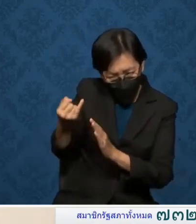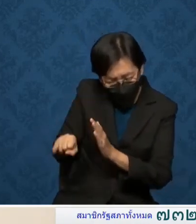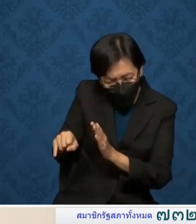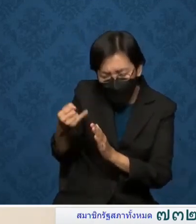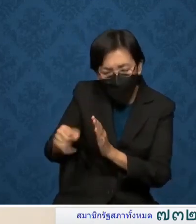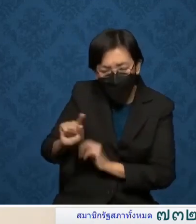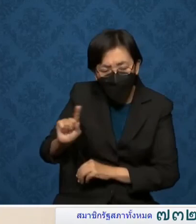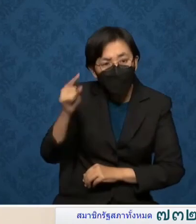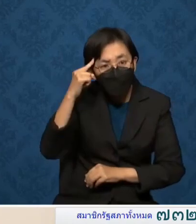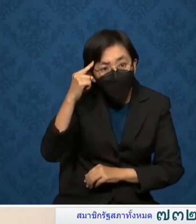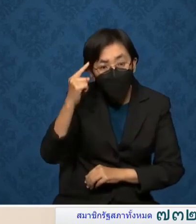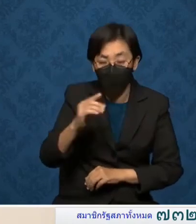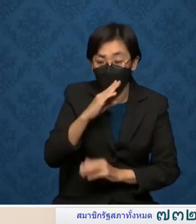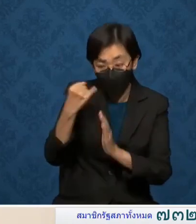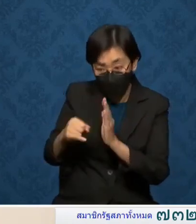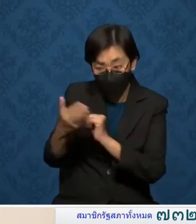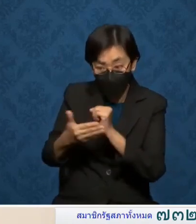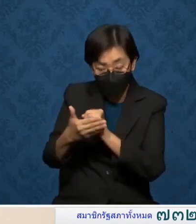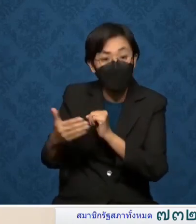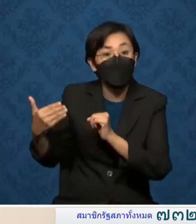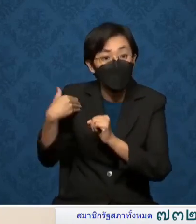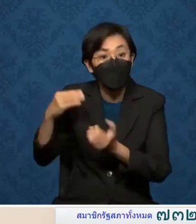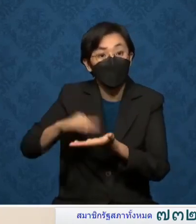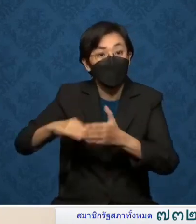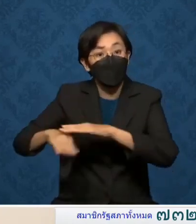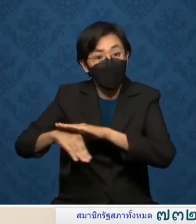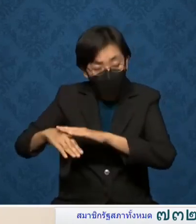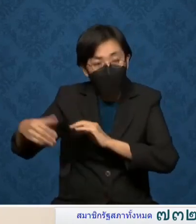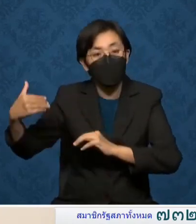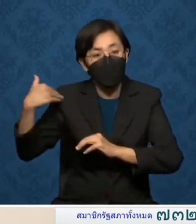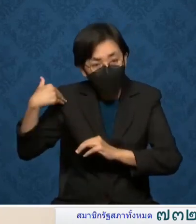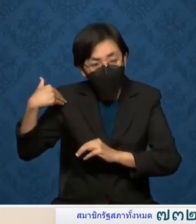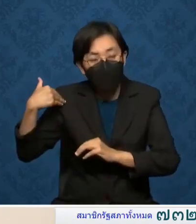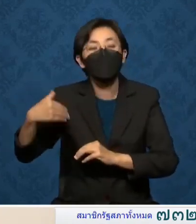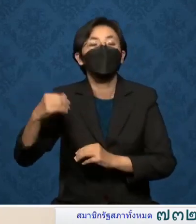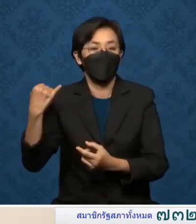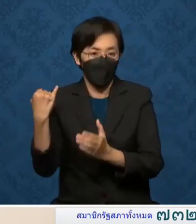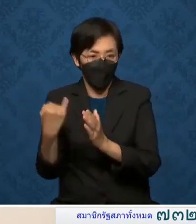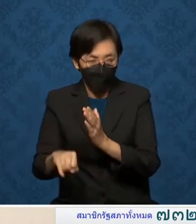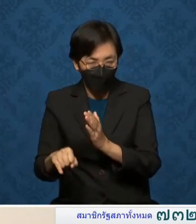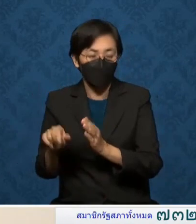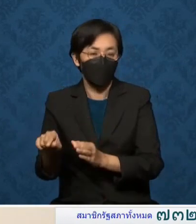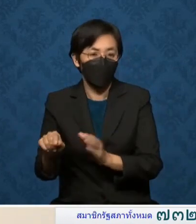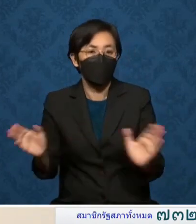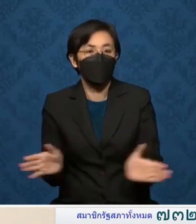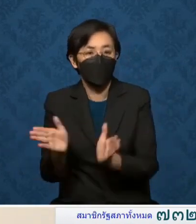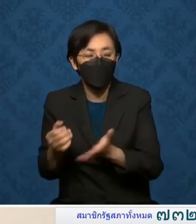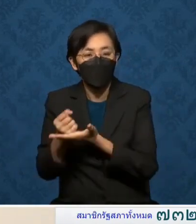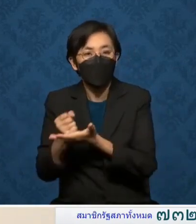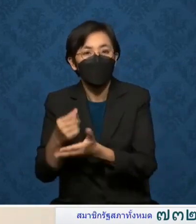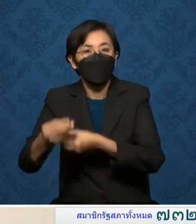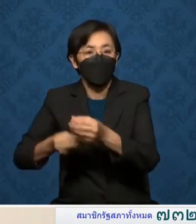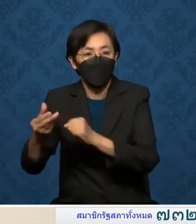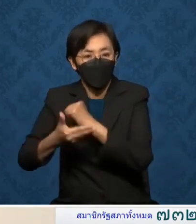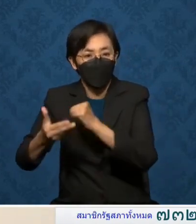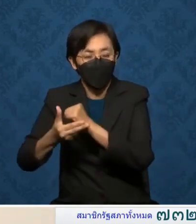เรยาเศษติดมีหกฐานอยางอนที่ผมได้นำเรียนไปเมื่อกี้อันนั้ก็จะเข้าเรื่องของการสมครบสนับสนุนช่วยเหลือท